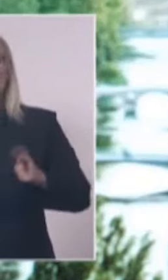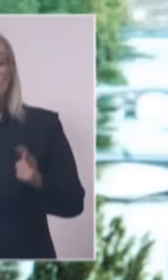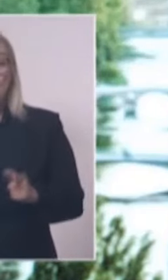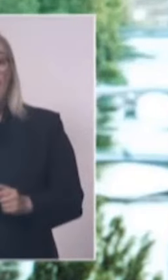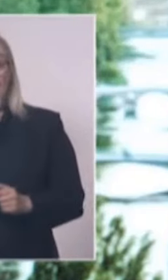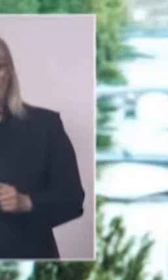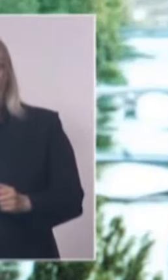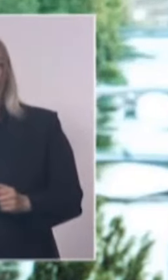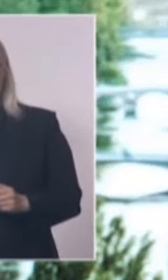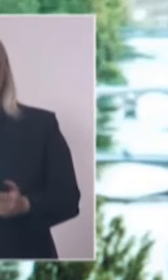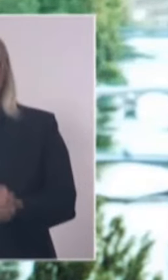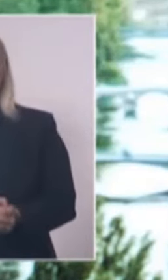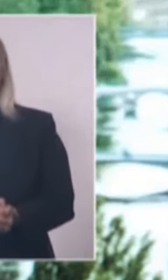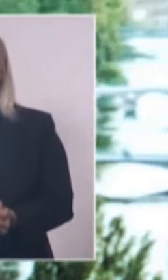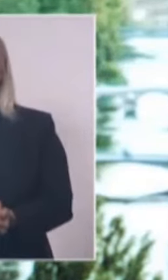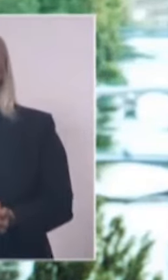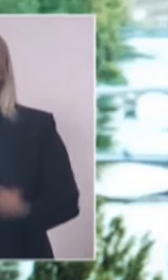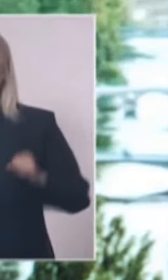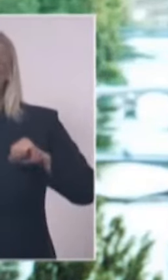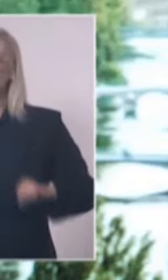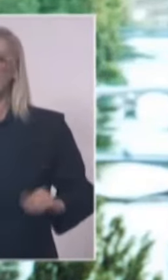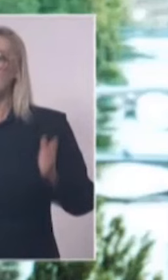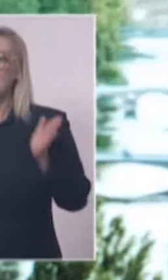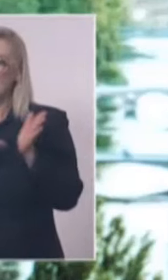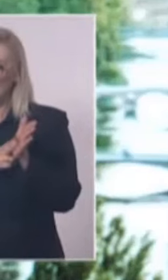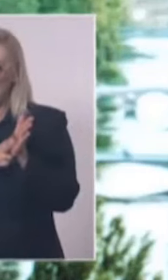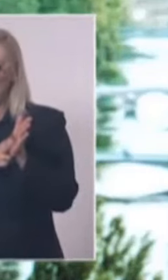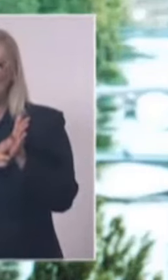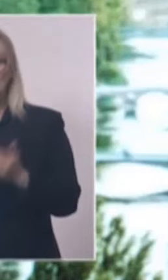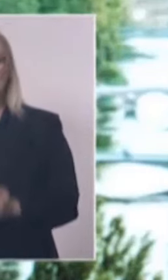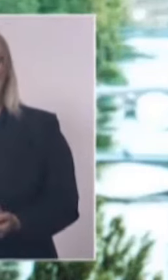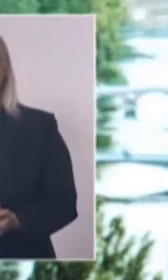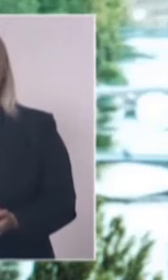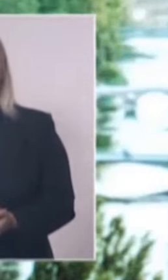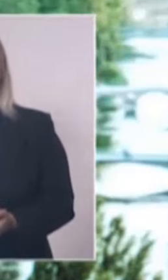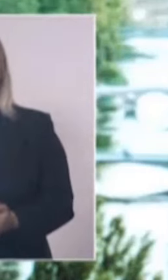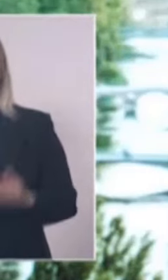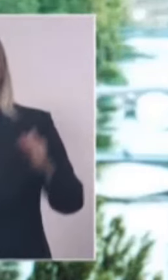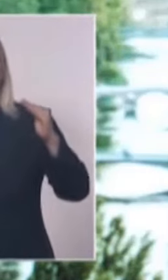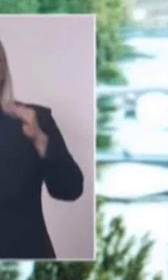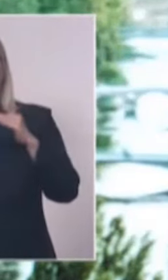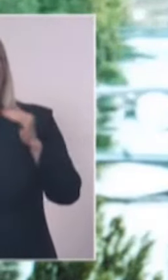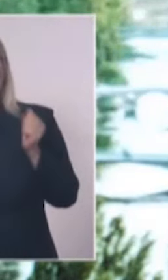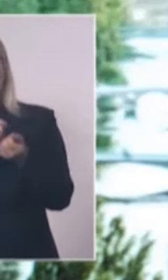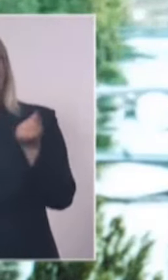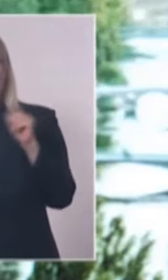подобро, да владае правото, да се постигнуваат